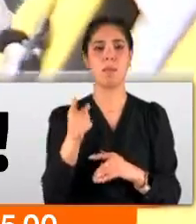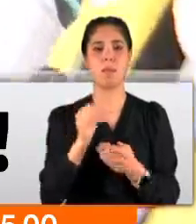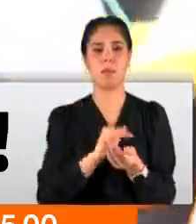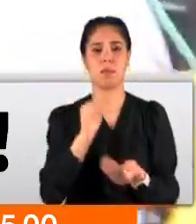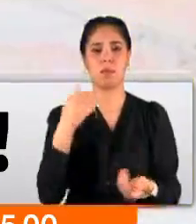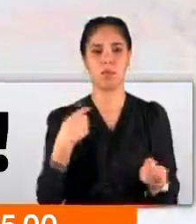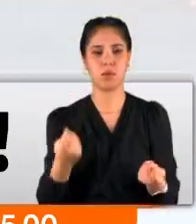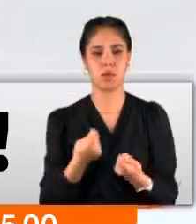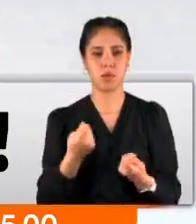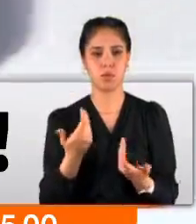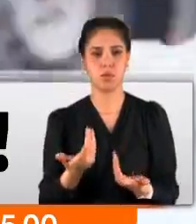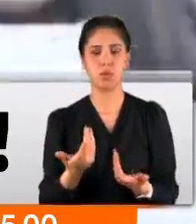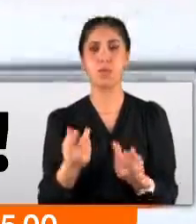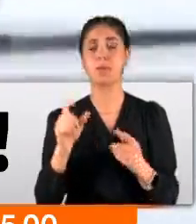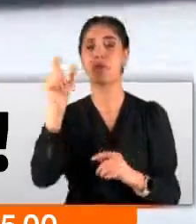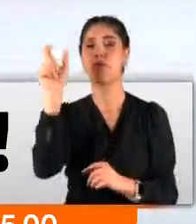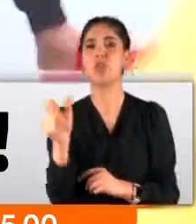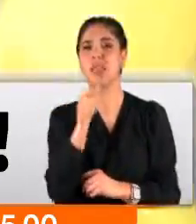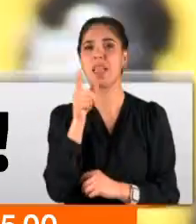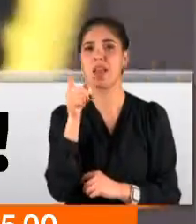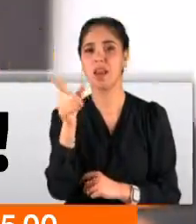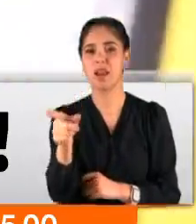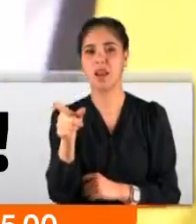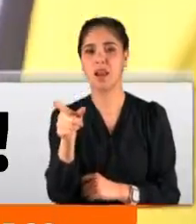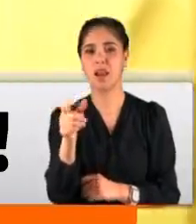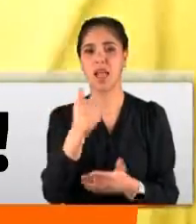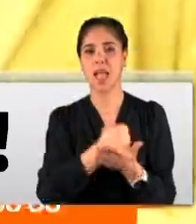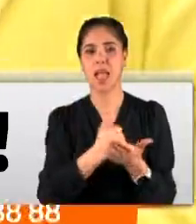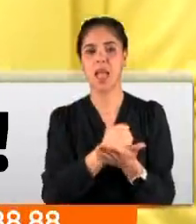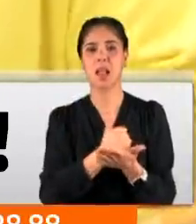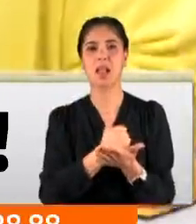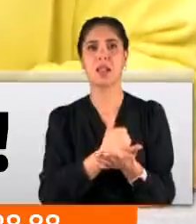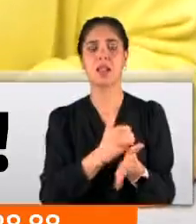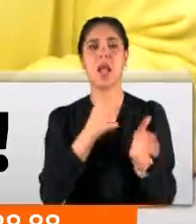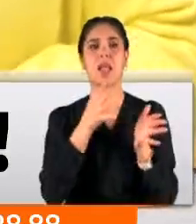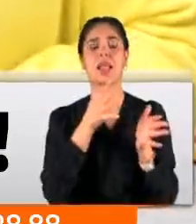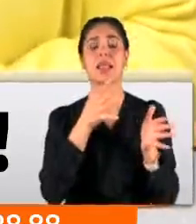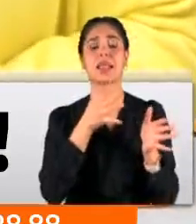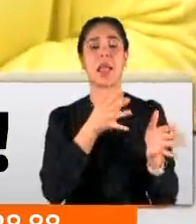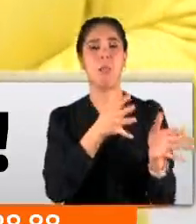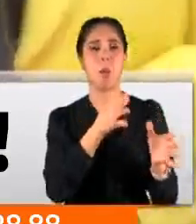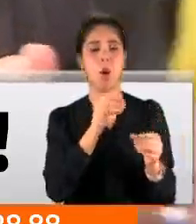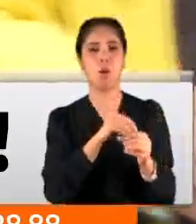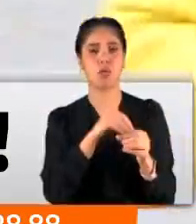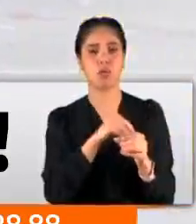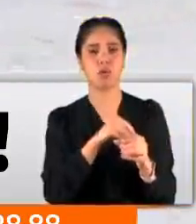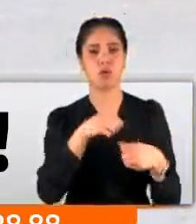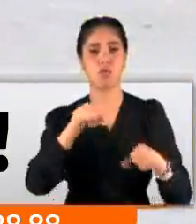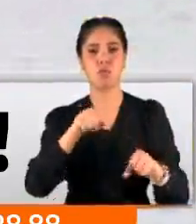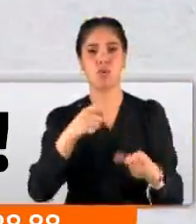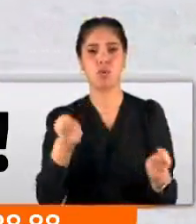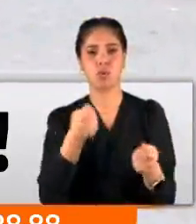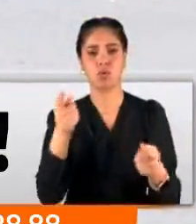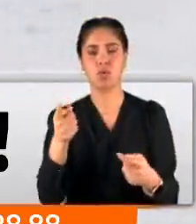biriktirmeye çalışıyorum. Caner Bulca bir ecza deposunda motokurye olarak çalışıyor ve kazandığı paranın